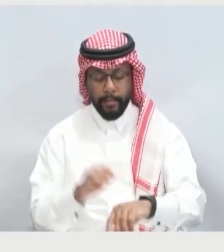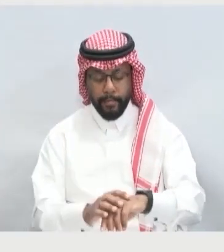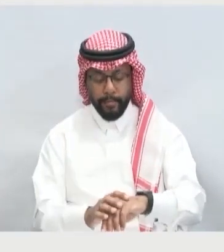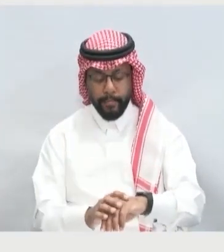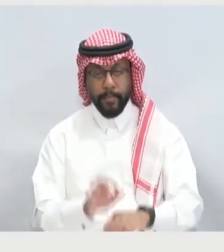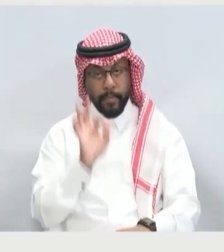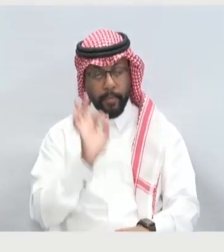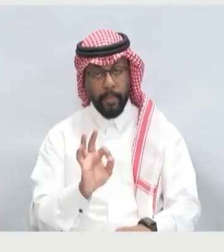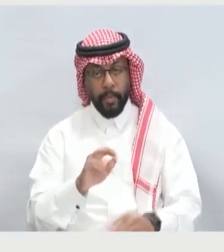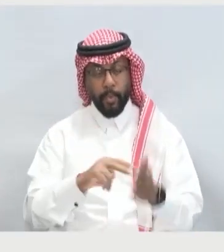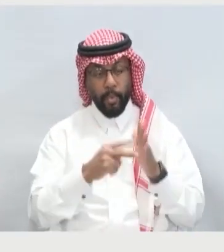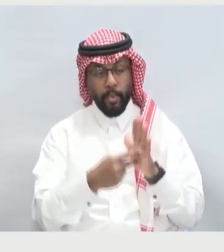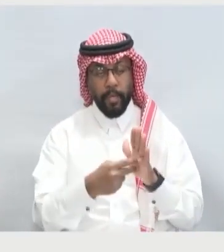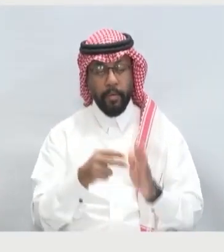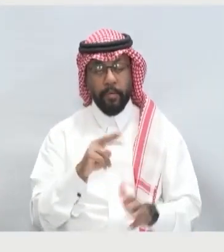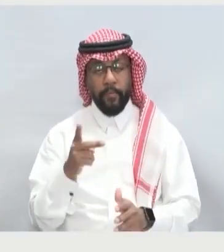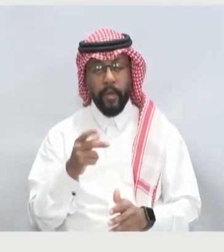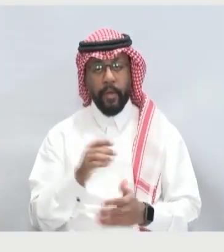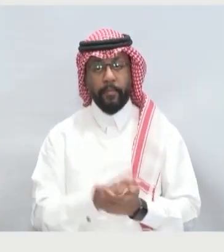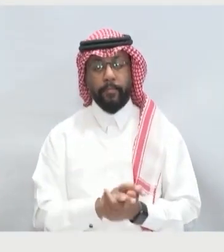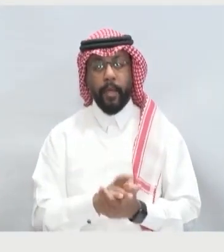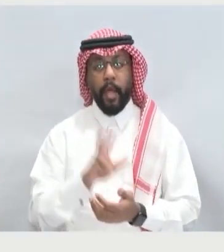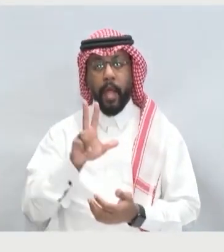بالاصول غير متداوله او غير